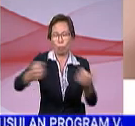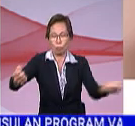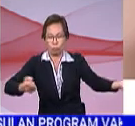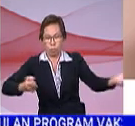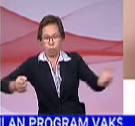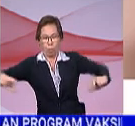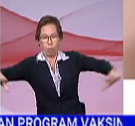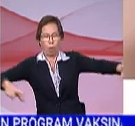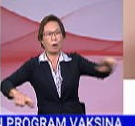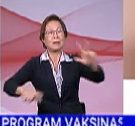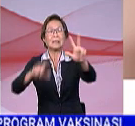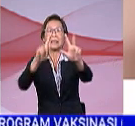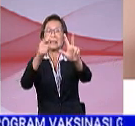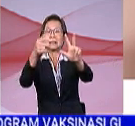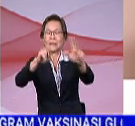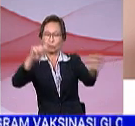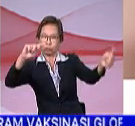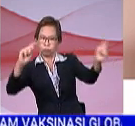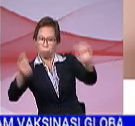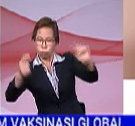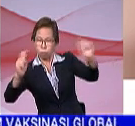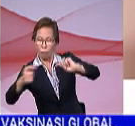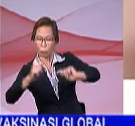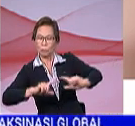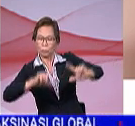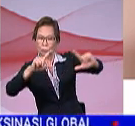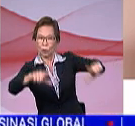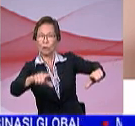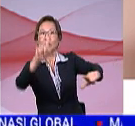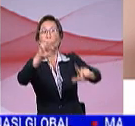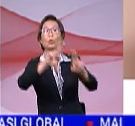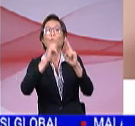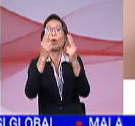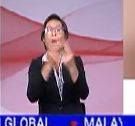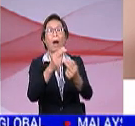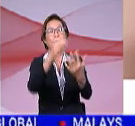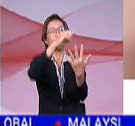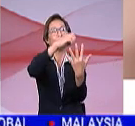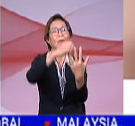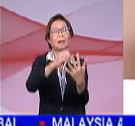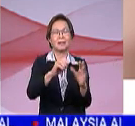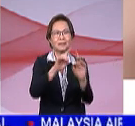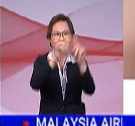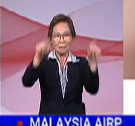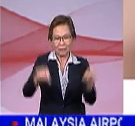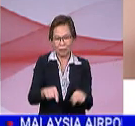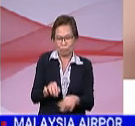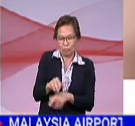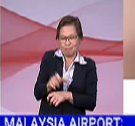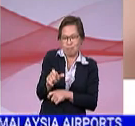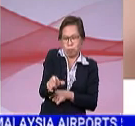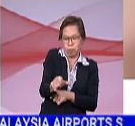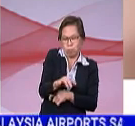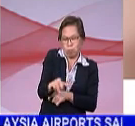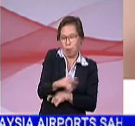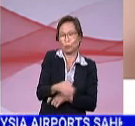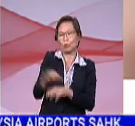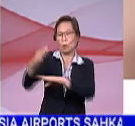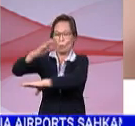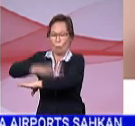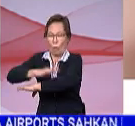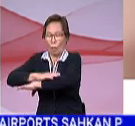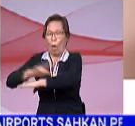berkapasiti 3 tan yang telah diubah suai bagi menempatkan satu unit ATM dan dua kaunter pelanggan yang